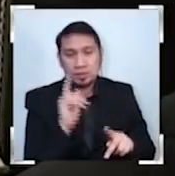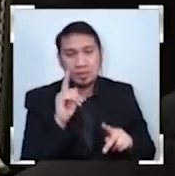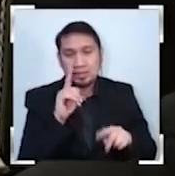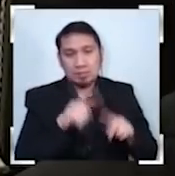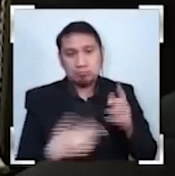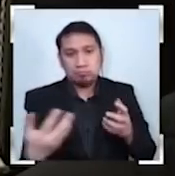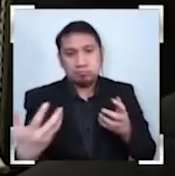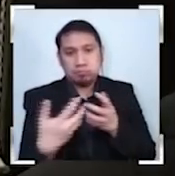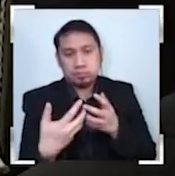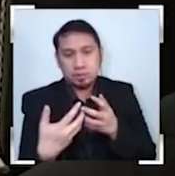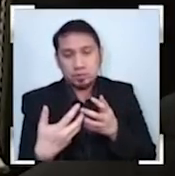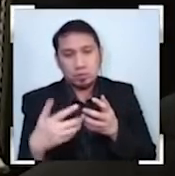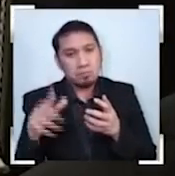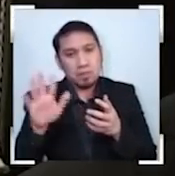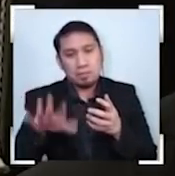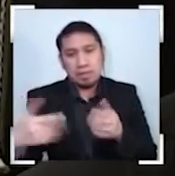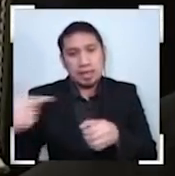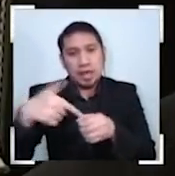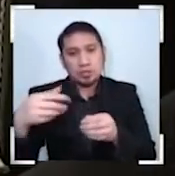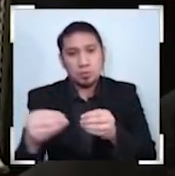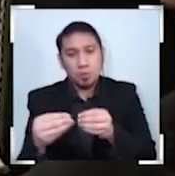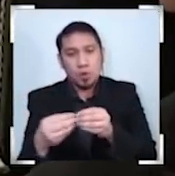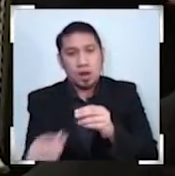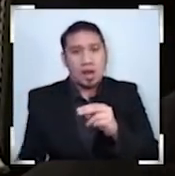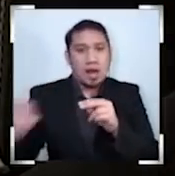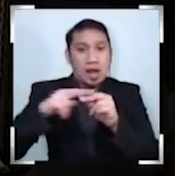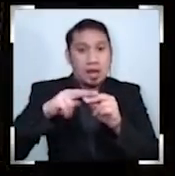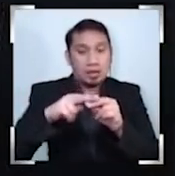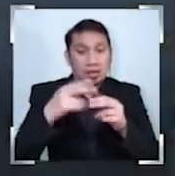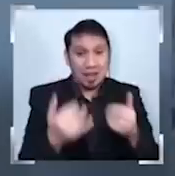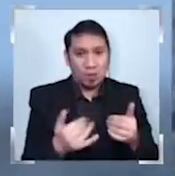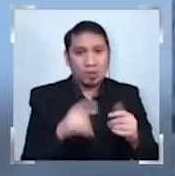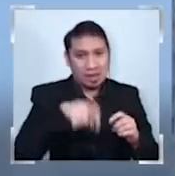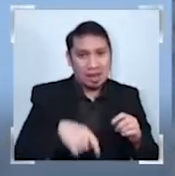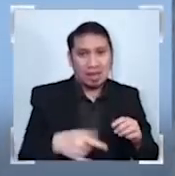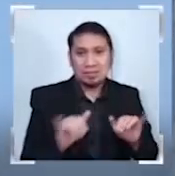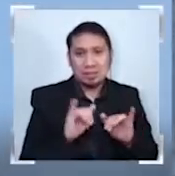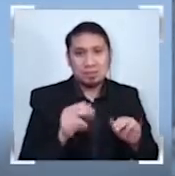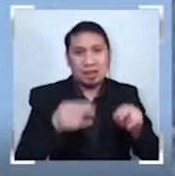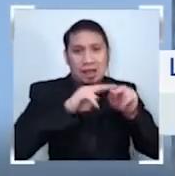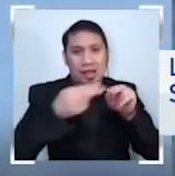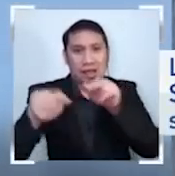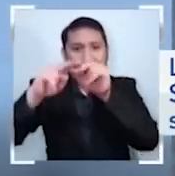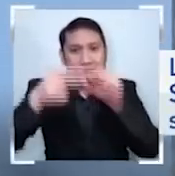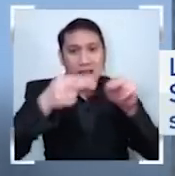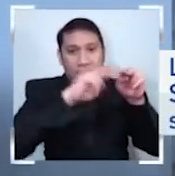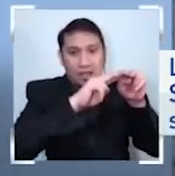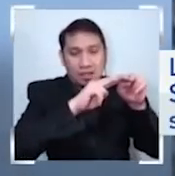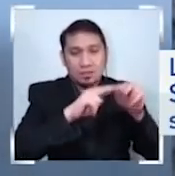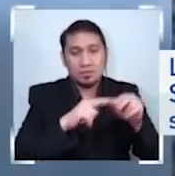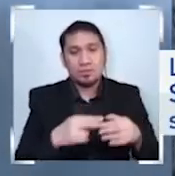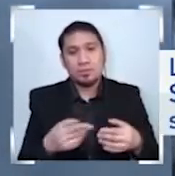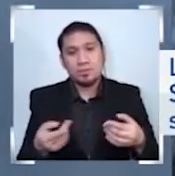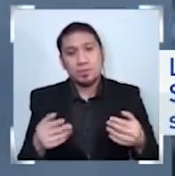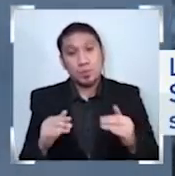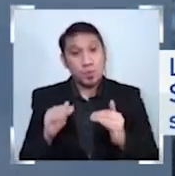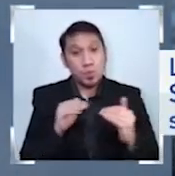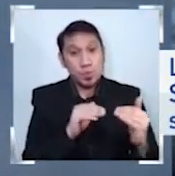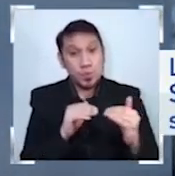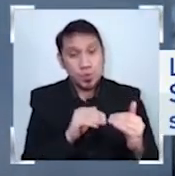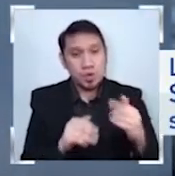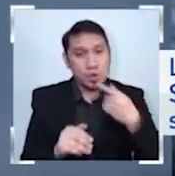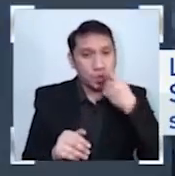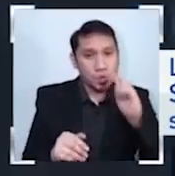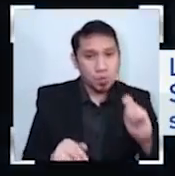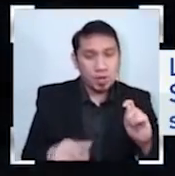hopefully, sabi nga nila, what goes up must come down eventually. Pero kung gyera ng Ukraine at Russia ang pag-uusapan, wala